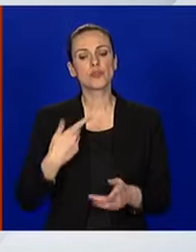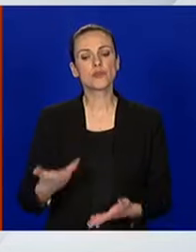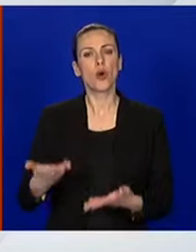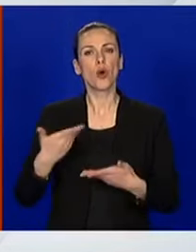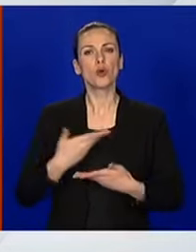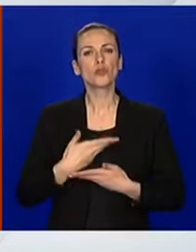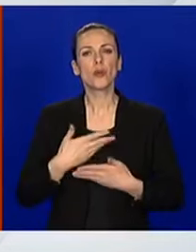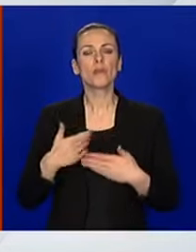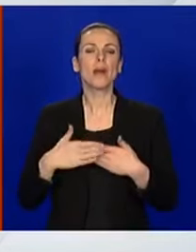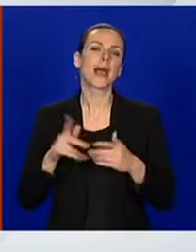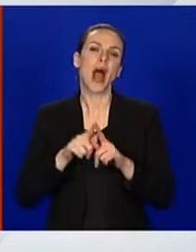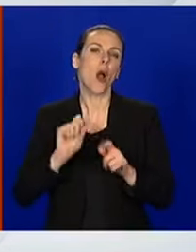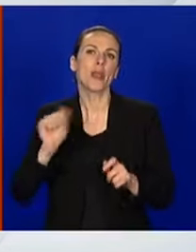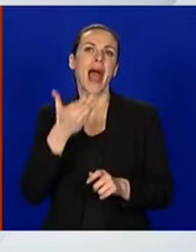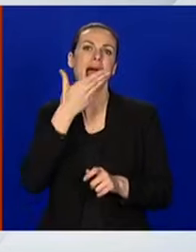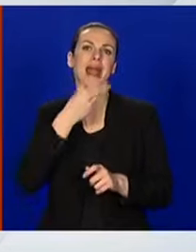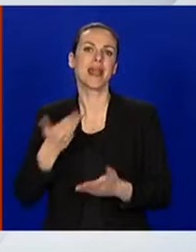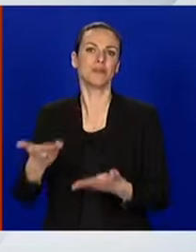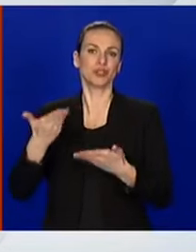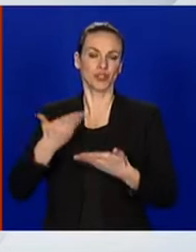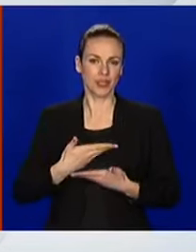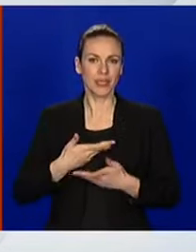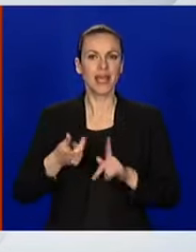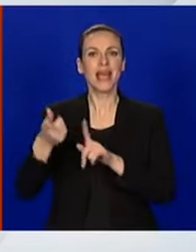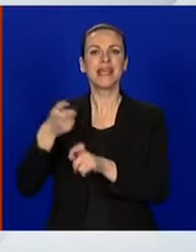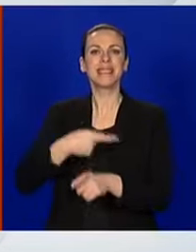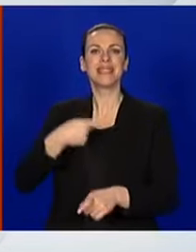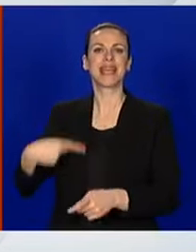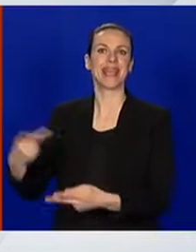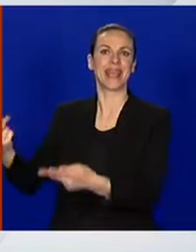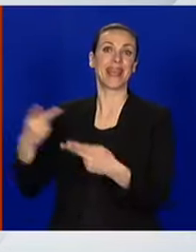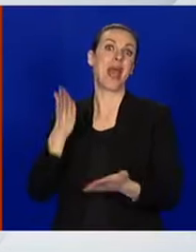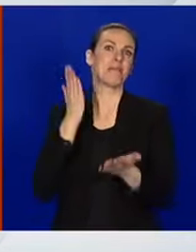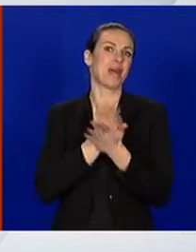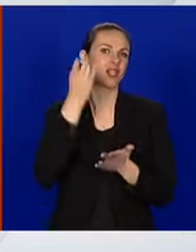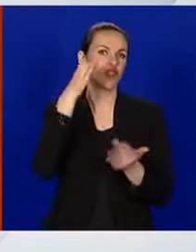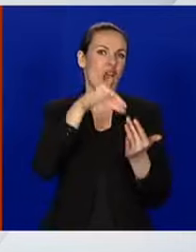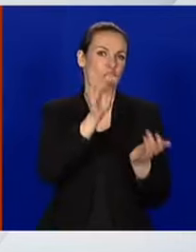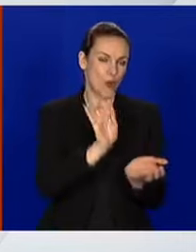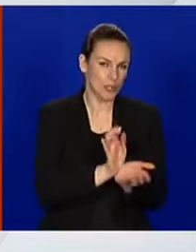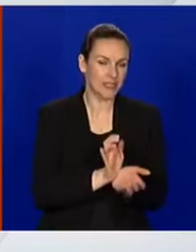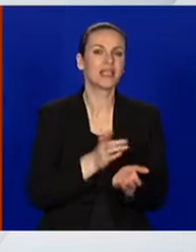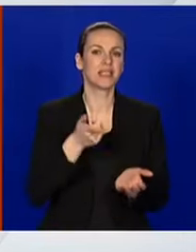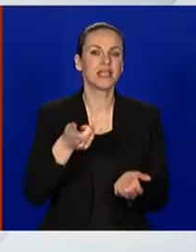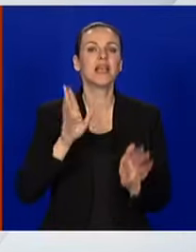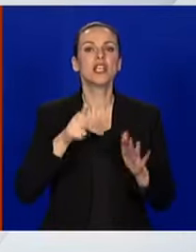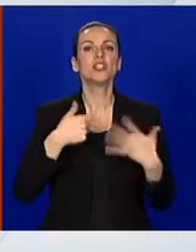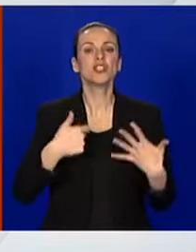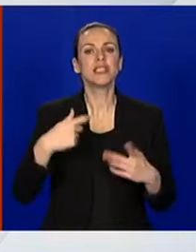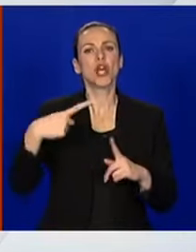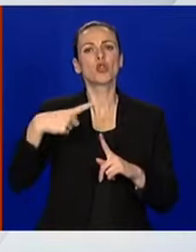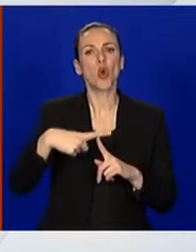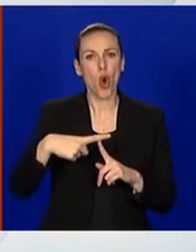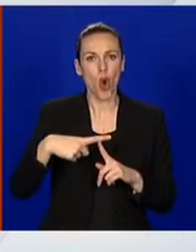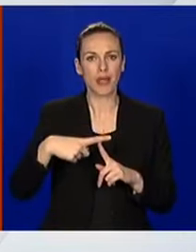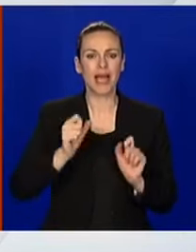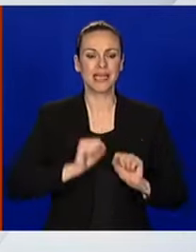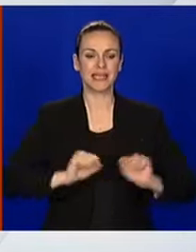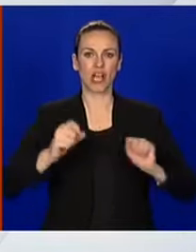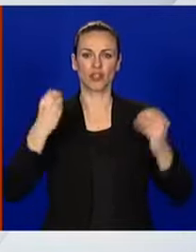gotovo najljepši dar koji nam je stigao iz Kine, eto baš na Uskrs. Riječ je o 60 tona